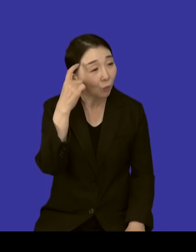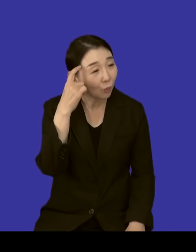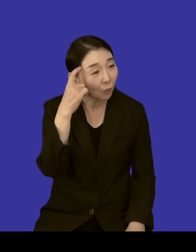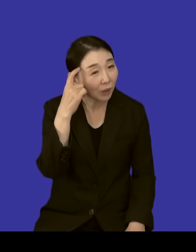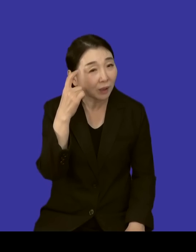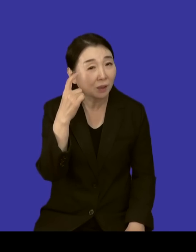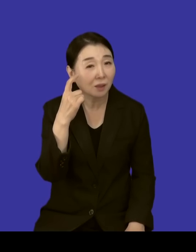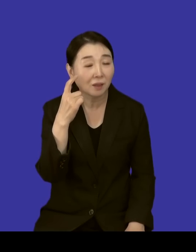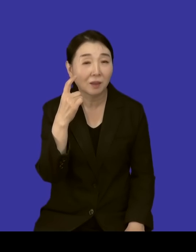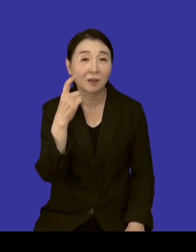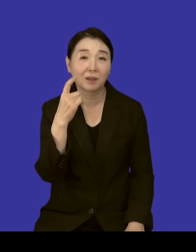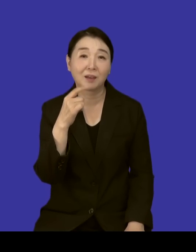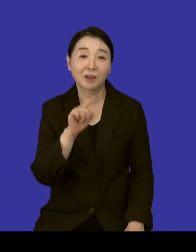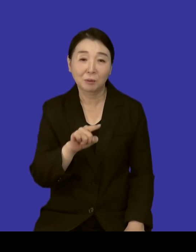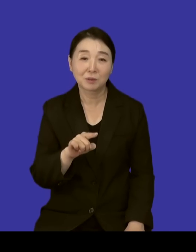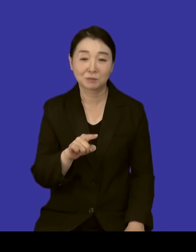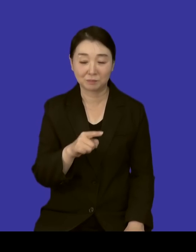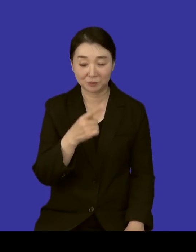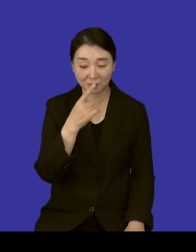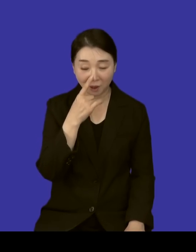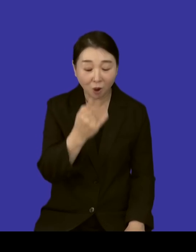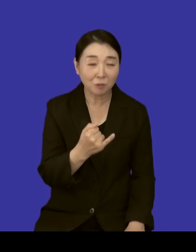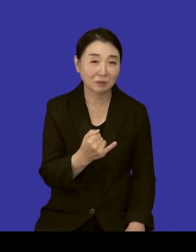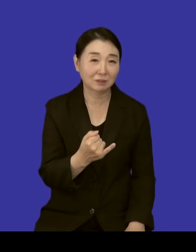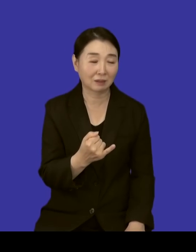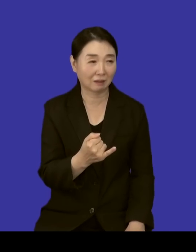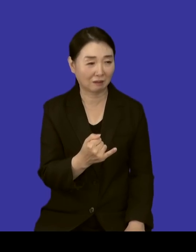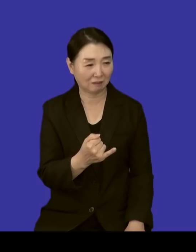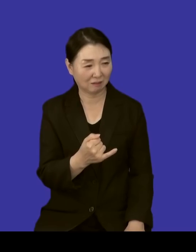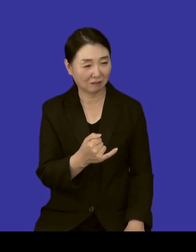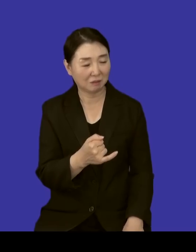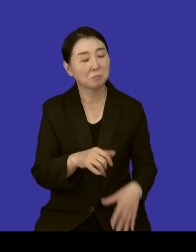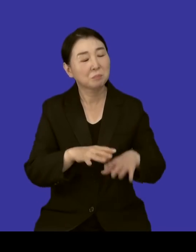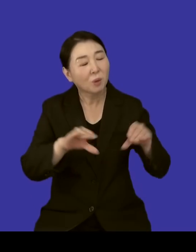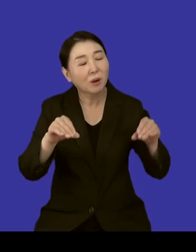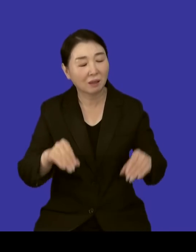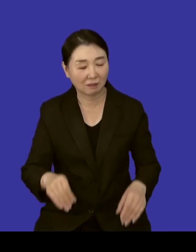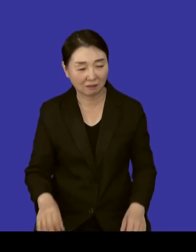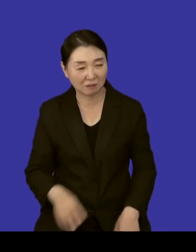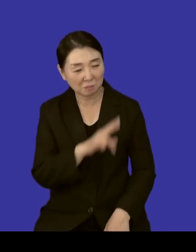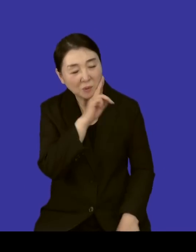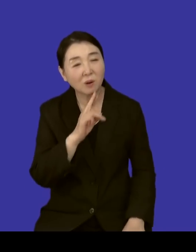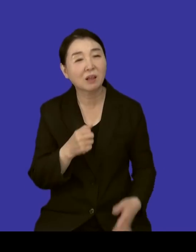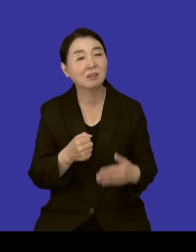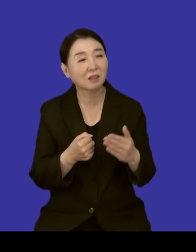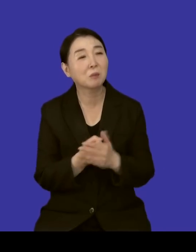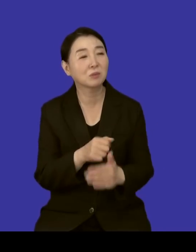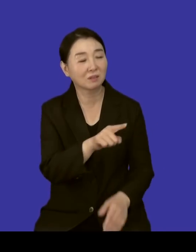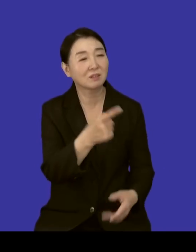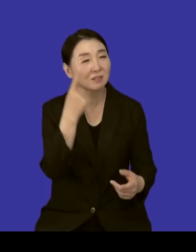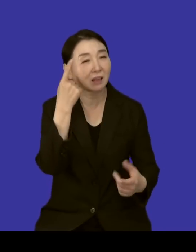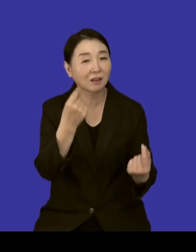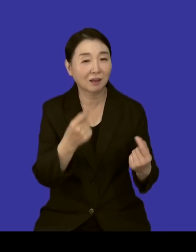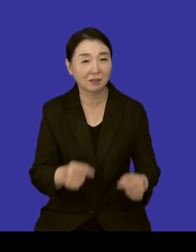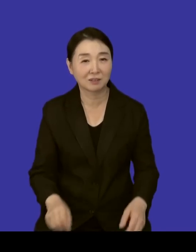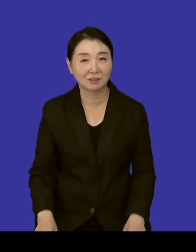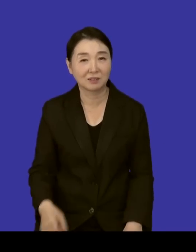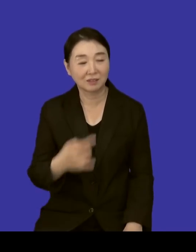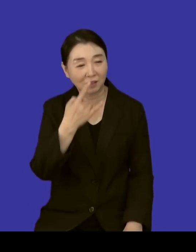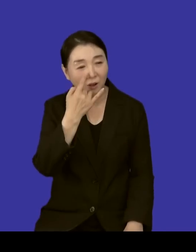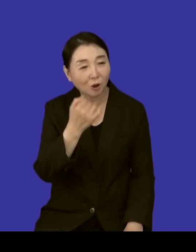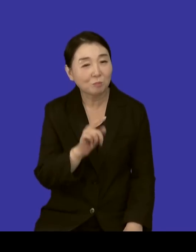그런가 하면요, 어머니가요 팔자가 늘어지셔서 그래요. 그리고 어머니가